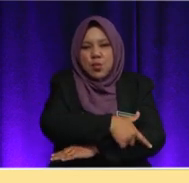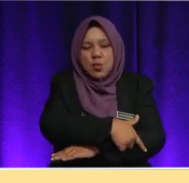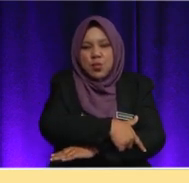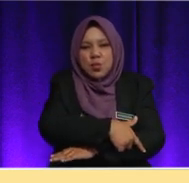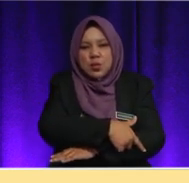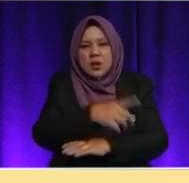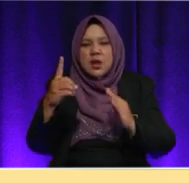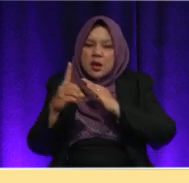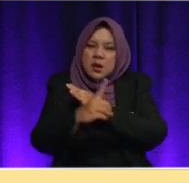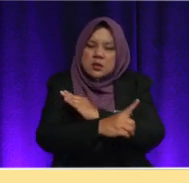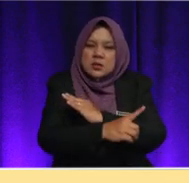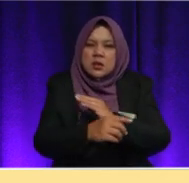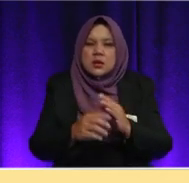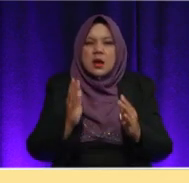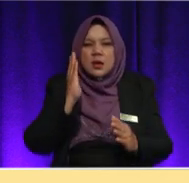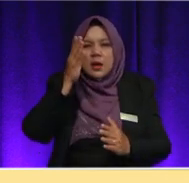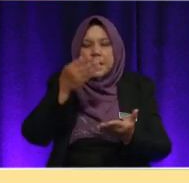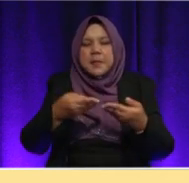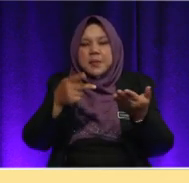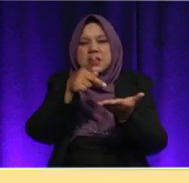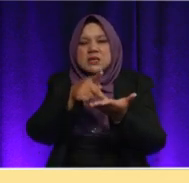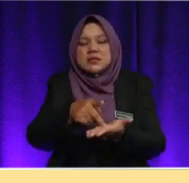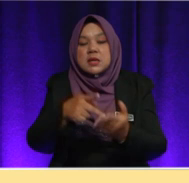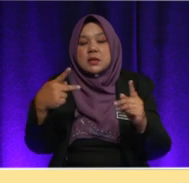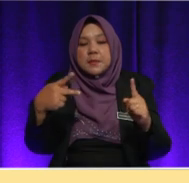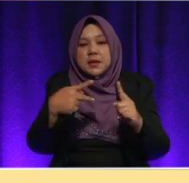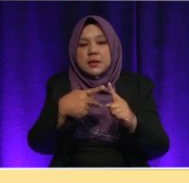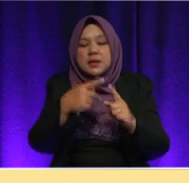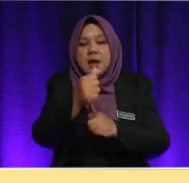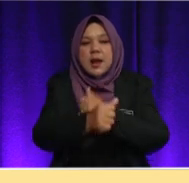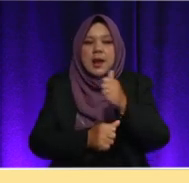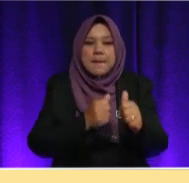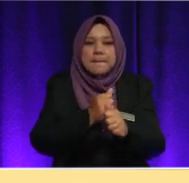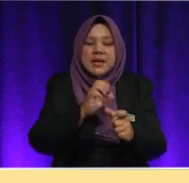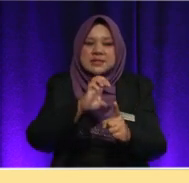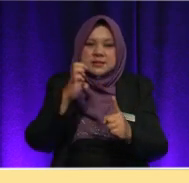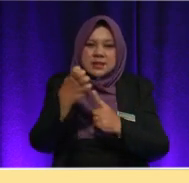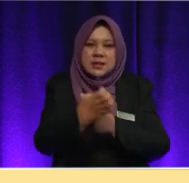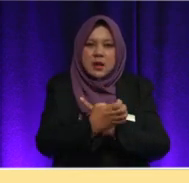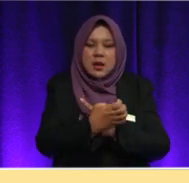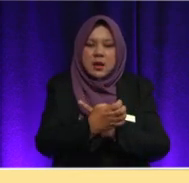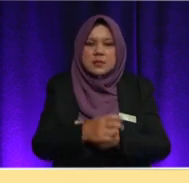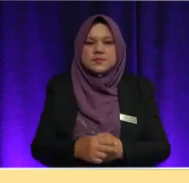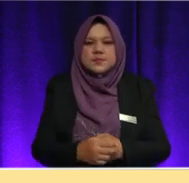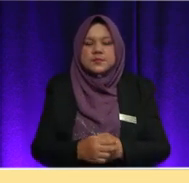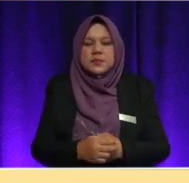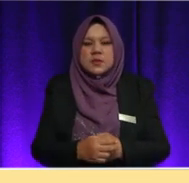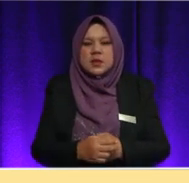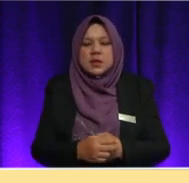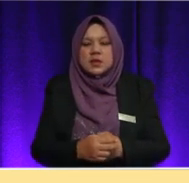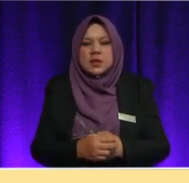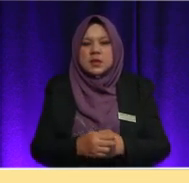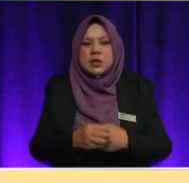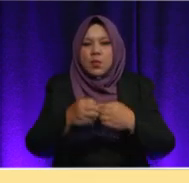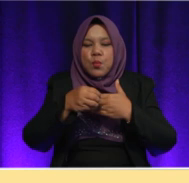daratan ini ada akan memberi kesan kepada alam sekitar kita Oke yang seterusnya adalah kebocoran ketika kerja